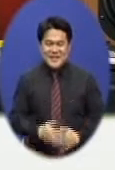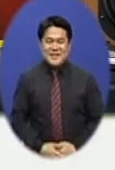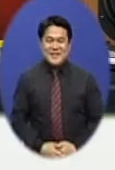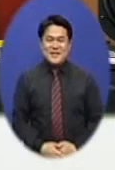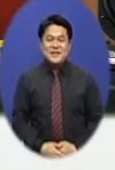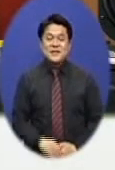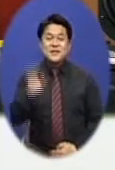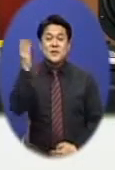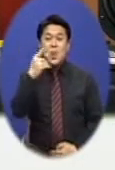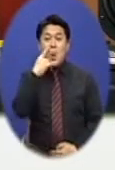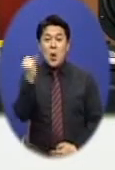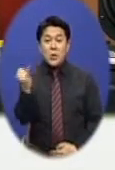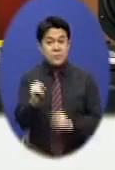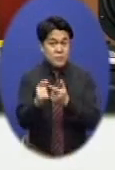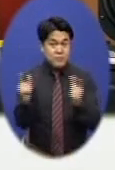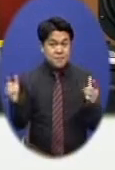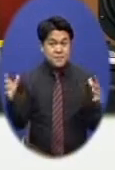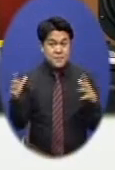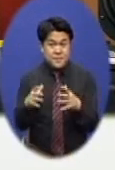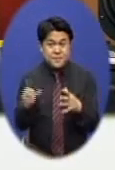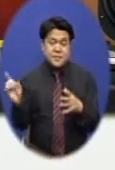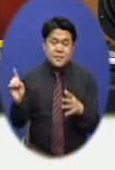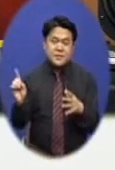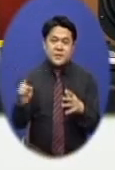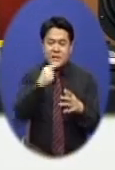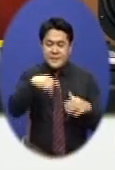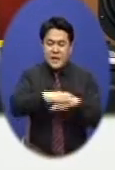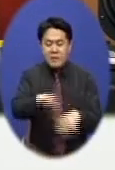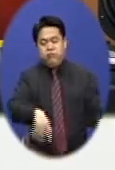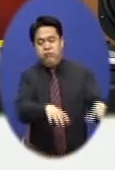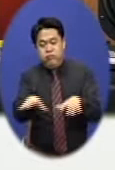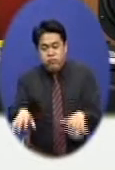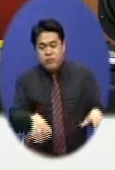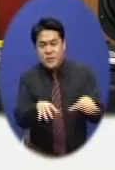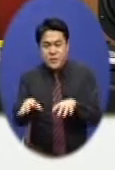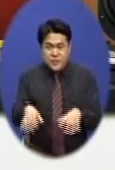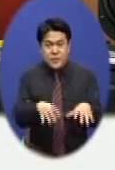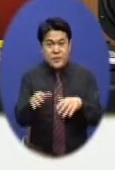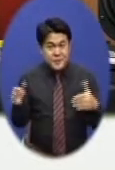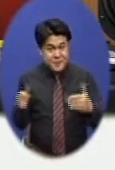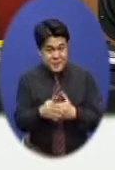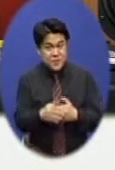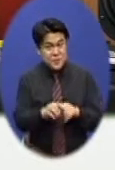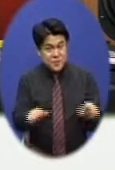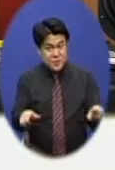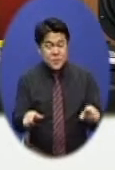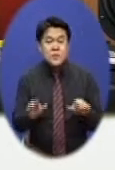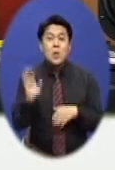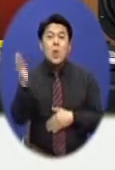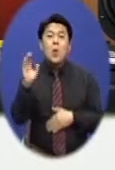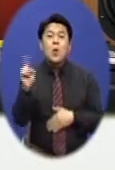그 요즘에 어머님들요. 뭐 한참 이제 뭐 네. 김장도 하시고 막 이제 거의 네. 끝나가는 분위기인데 예. 어떻게